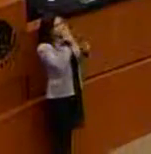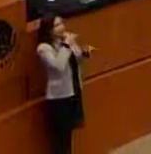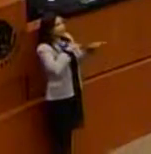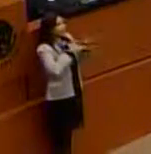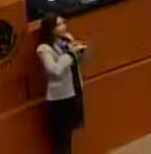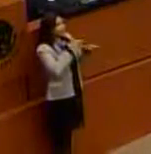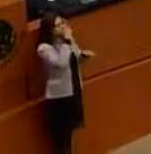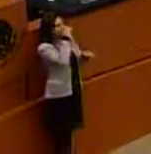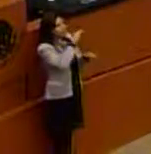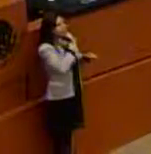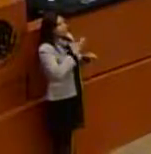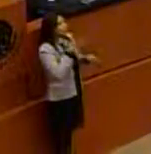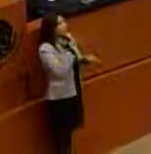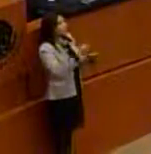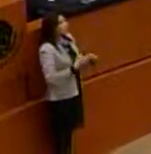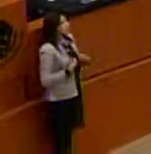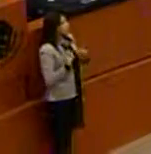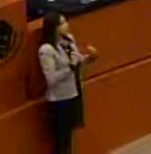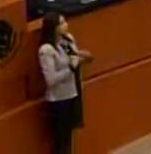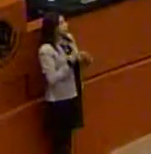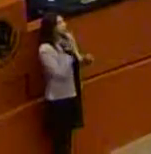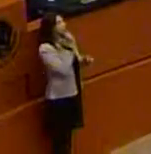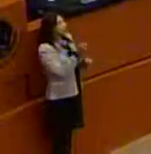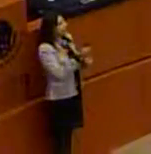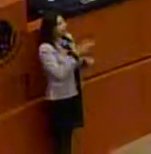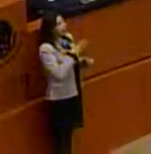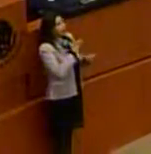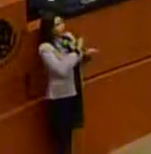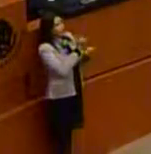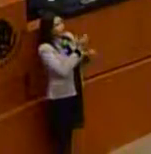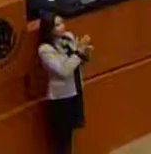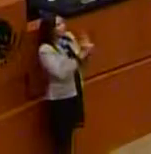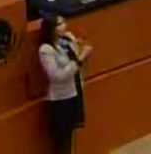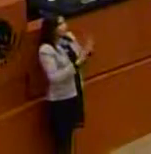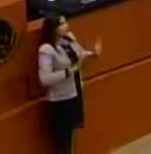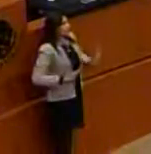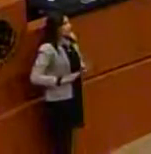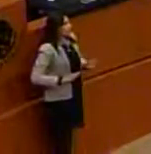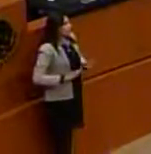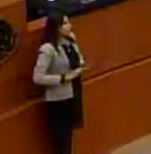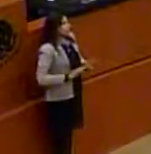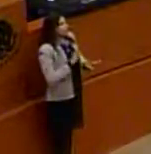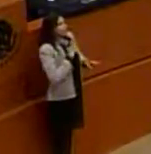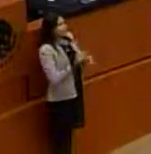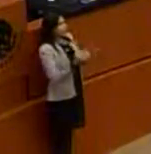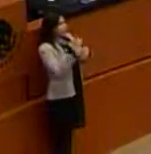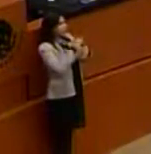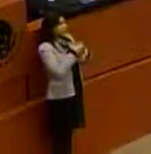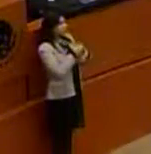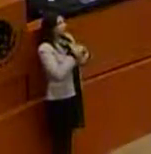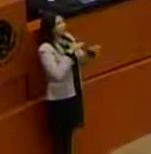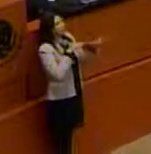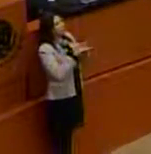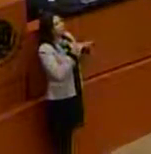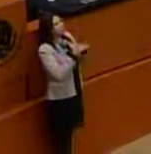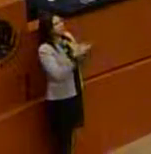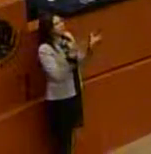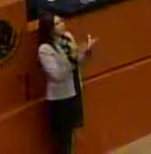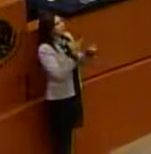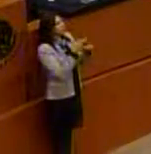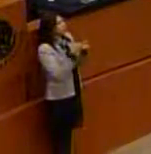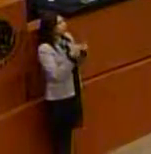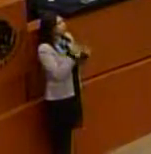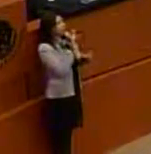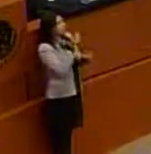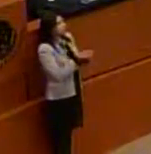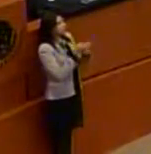famille, les autres motivations au travail peuvent prendre plus de place. Différentes études scientifiques montrent que le travail accompli pour lui-même était nettement plus